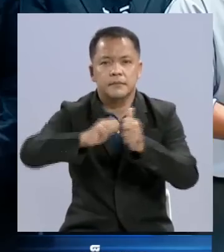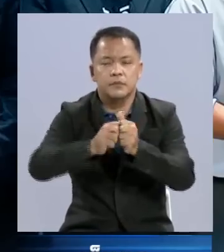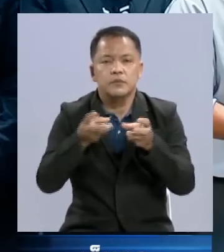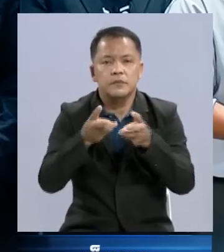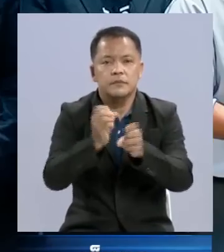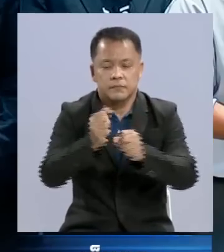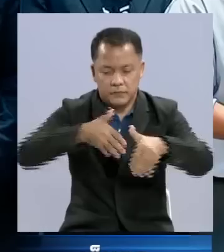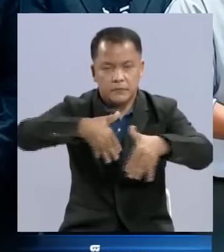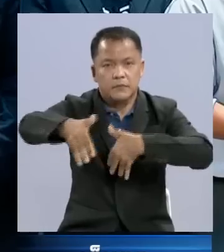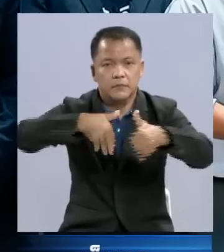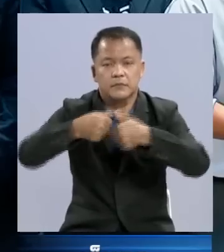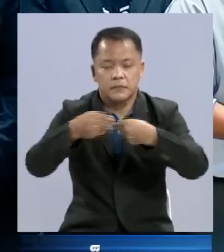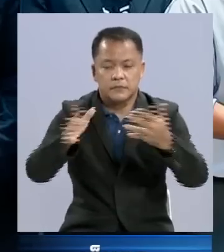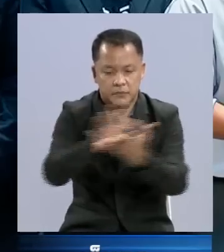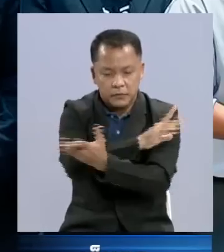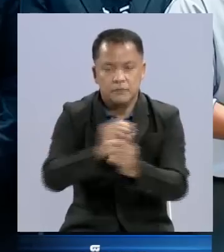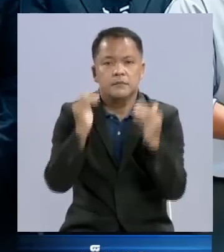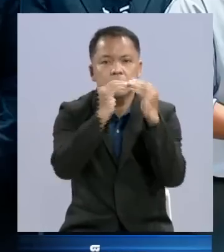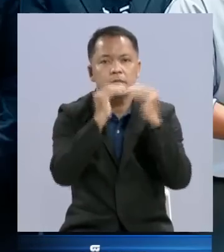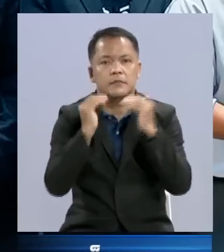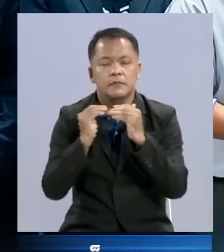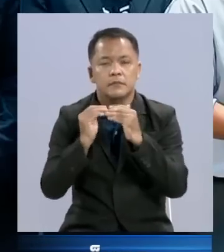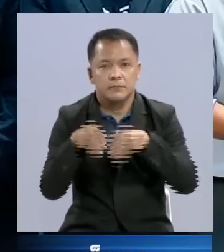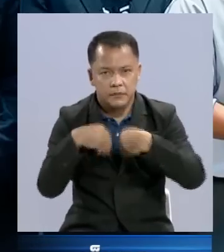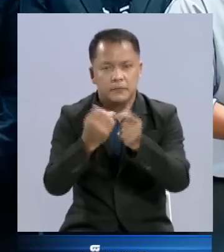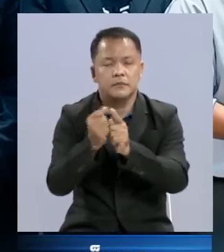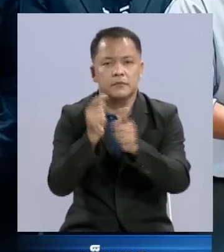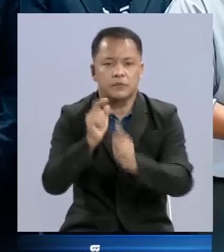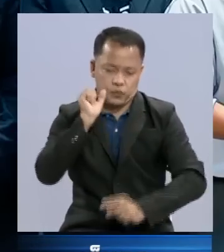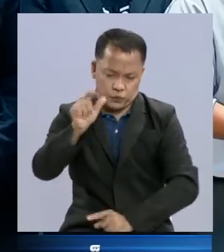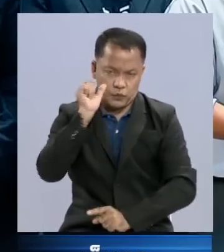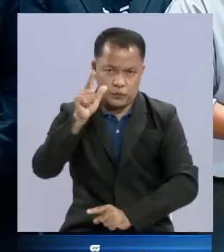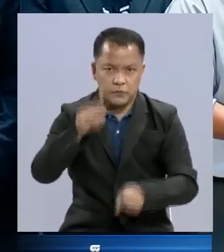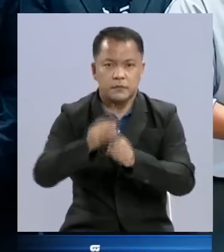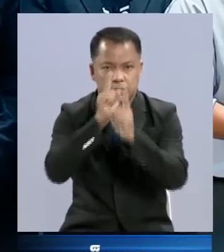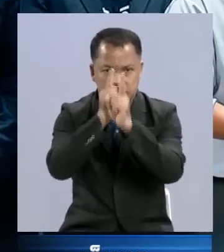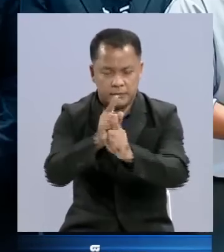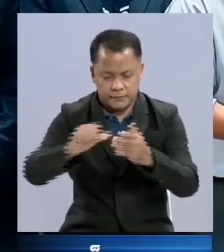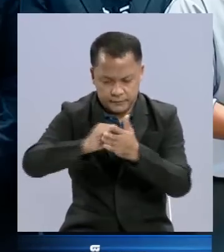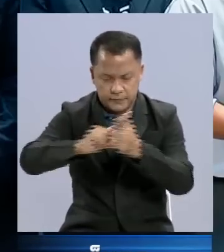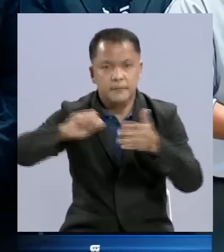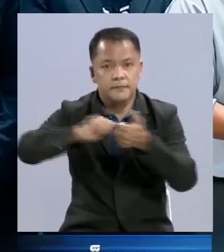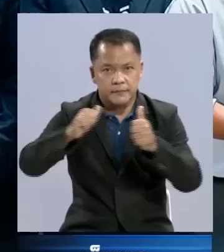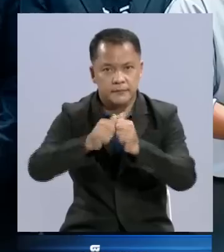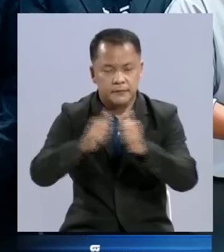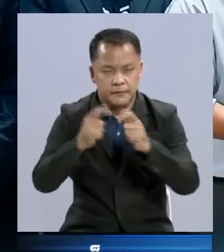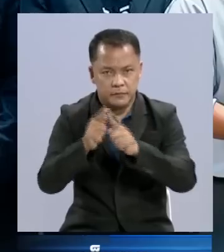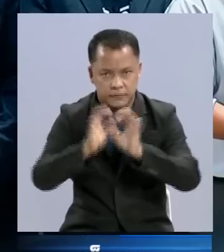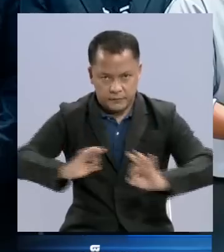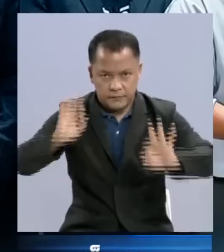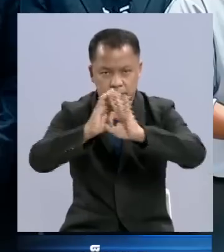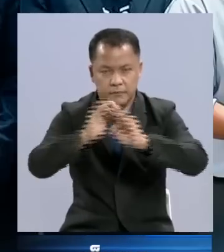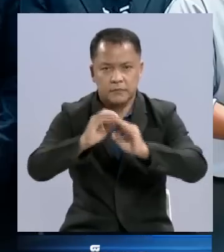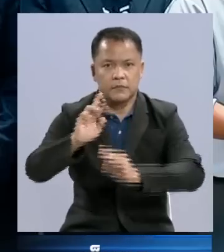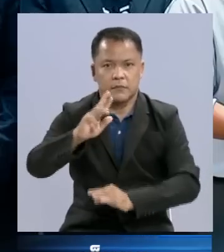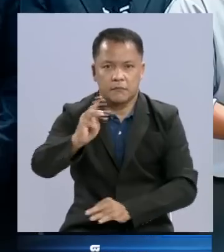นการประชาชนเพื่อสังคมที่เป็นธรรมหรือ PMOVE ต้องมีการเร่งรัดติดตามการแก้ไขปัญหาและจำเป็นต้องมีรัฐ